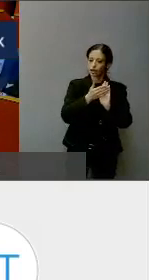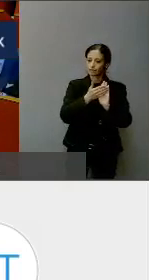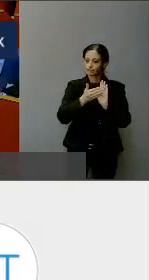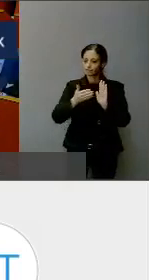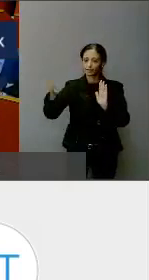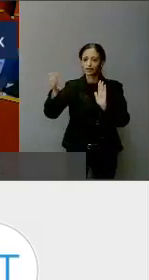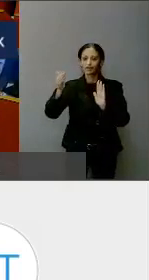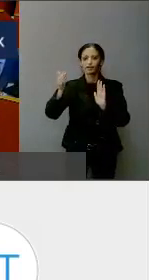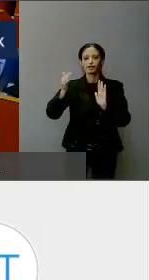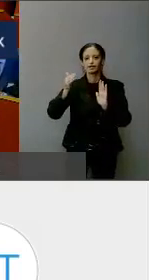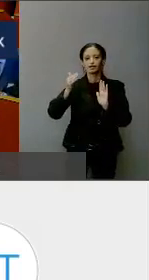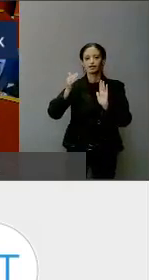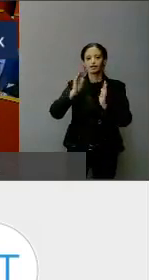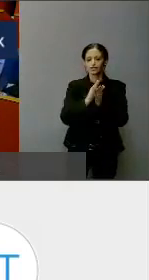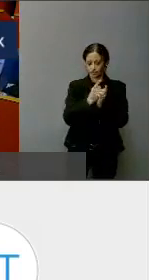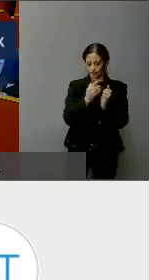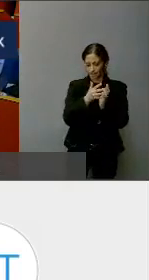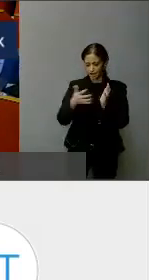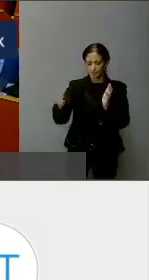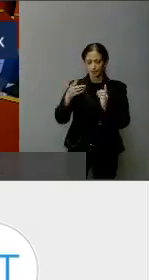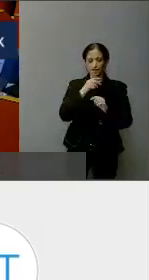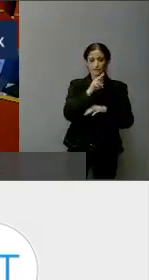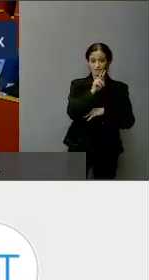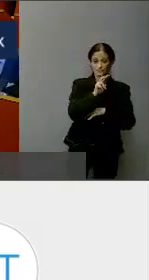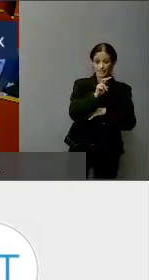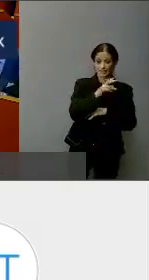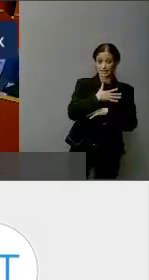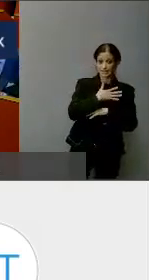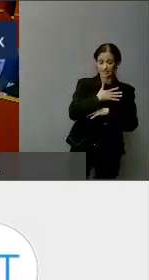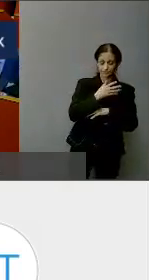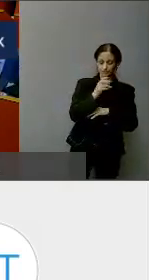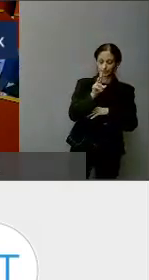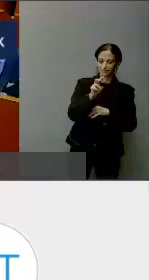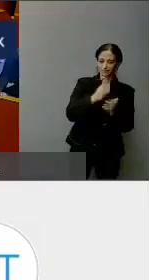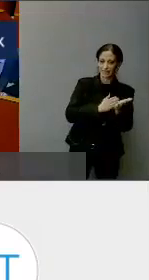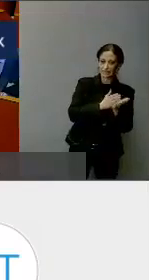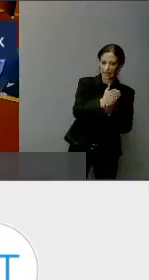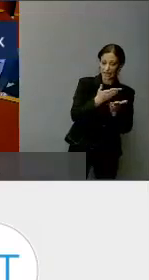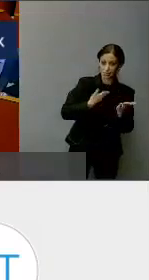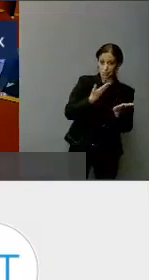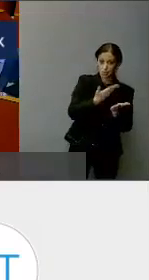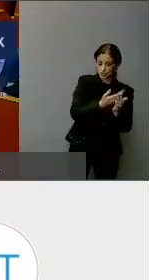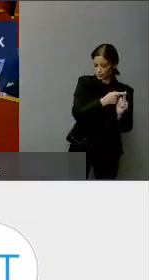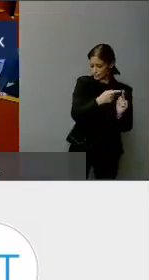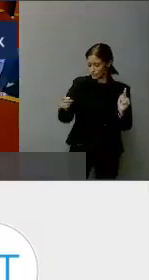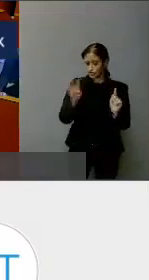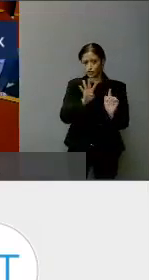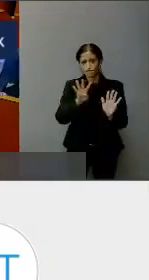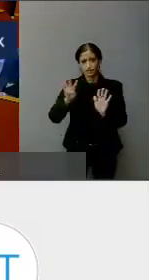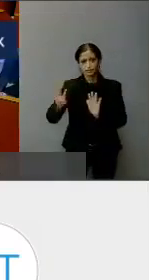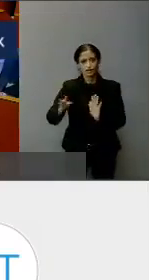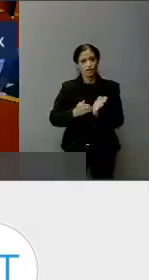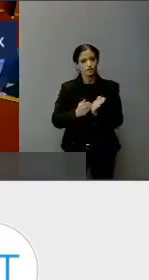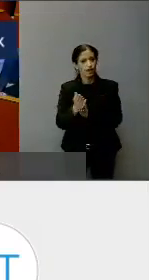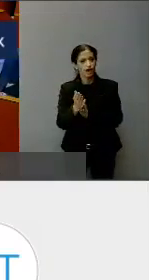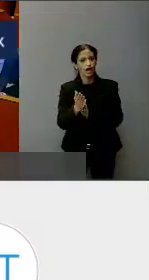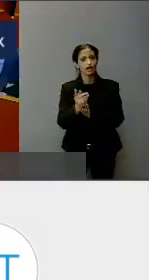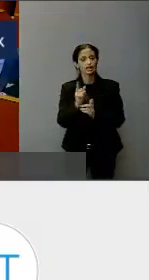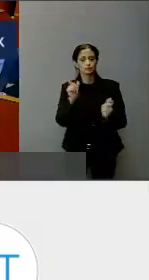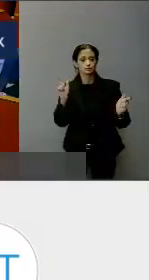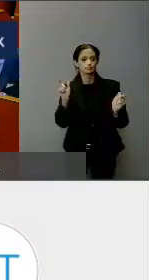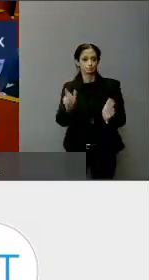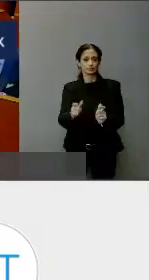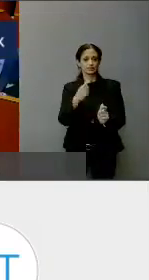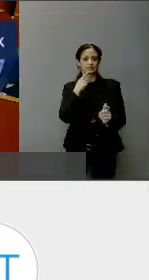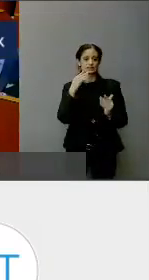avete proposto sino ai 99 anni in modo tale da imporre vincolare che costruisce chi la abita